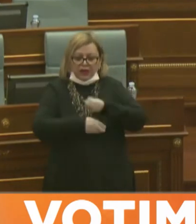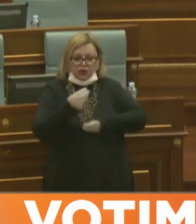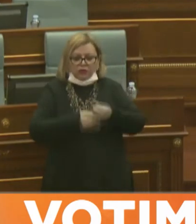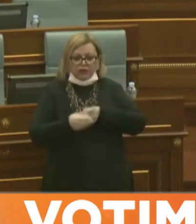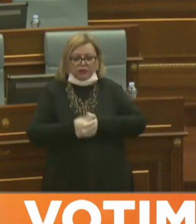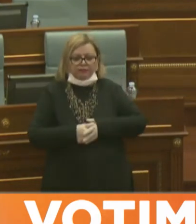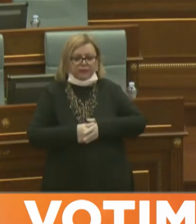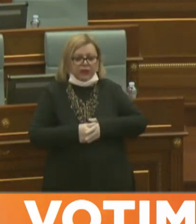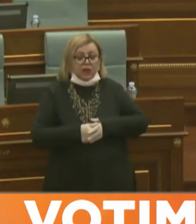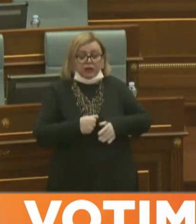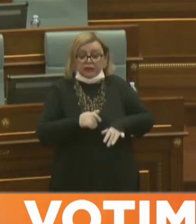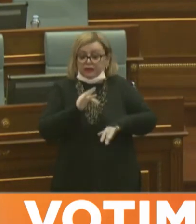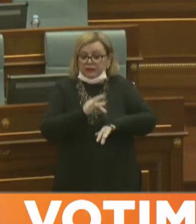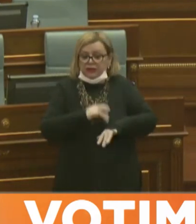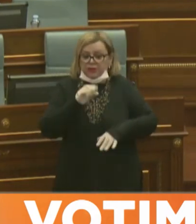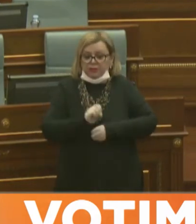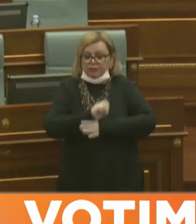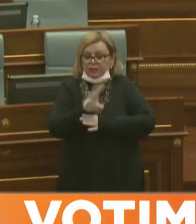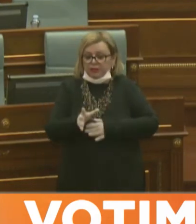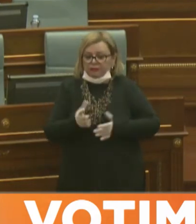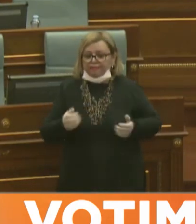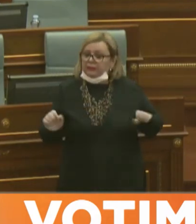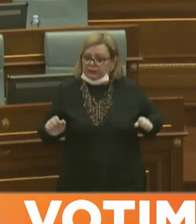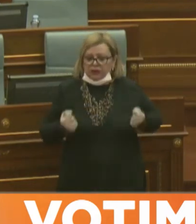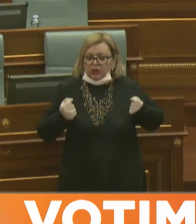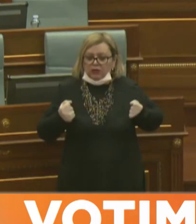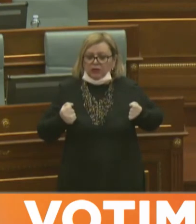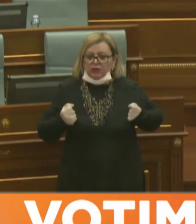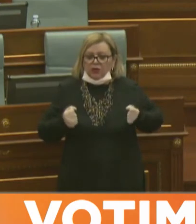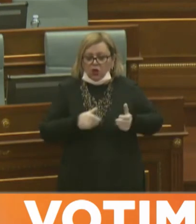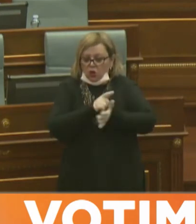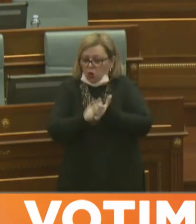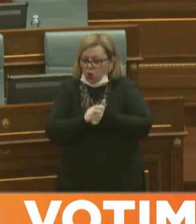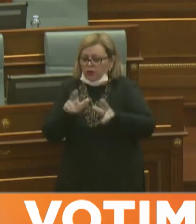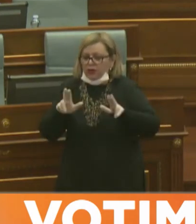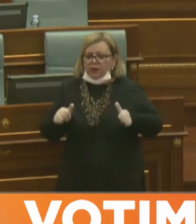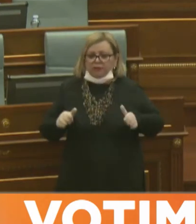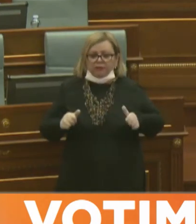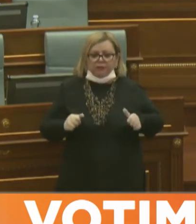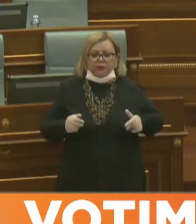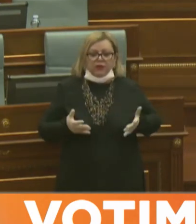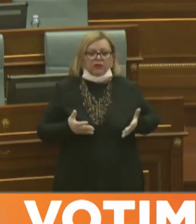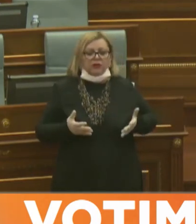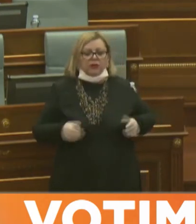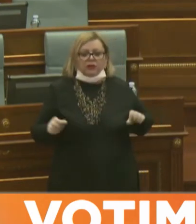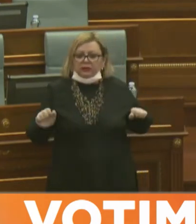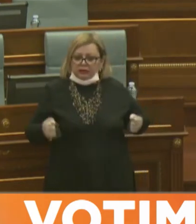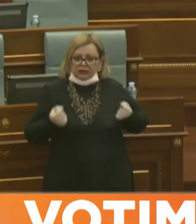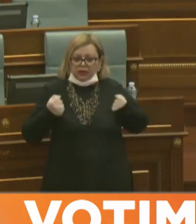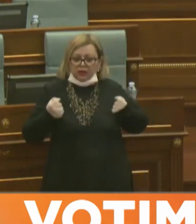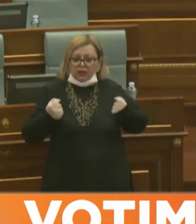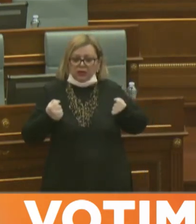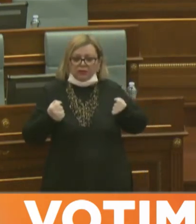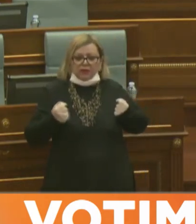kësaj pandemie mund të jetë i pa precedent, sepse në të njëjtën kohë kemi kolapsim të ofertës agregate dhe